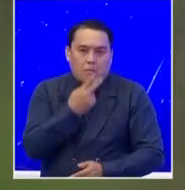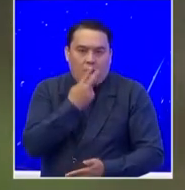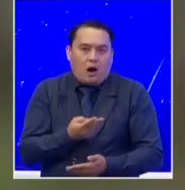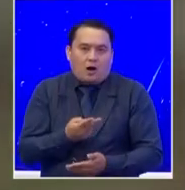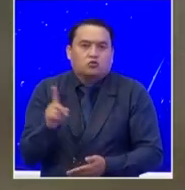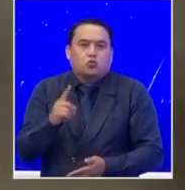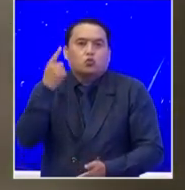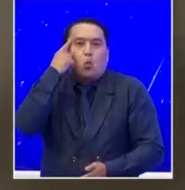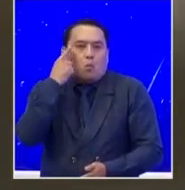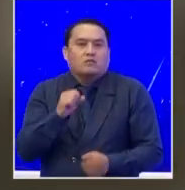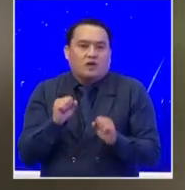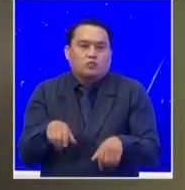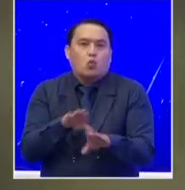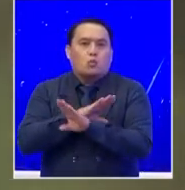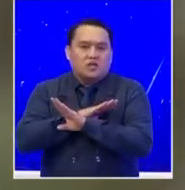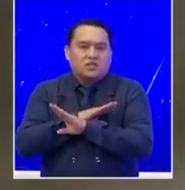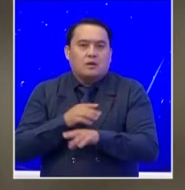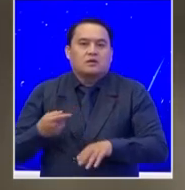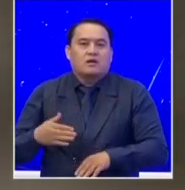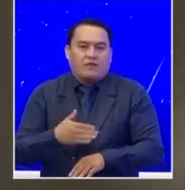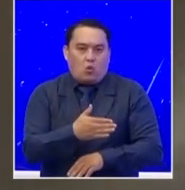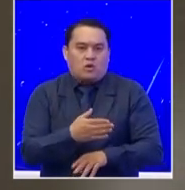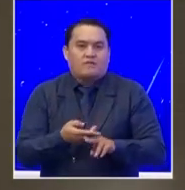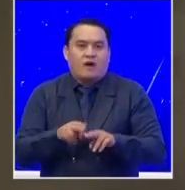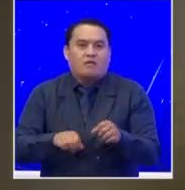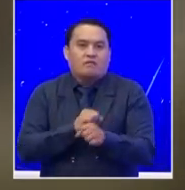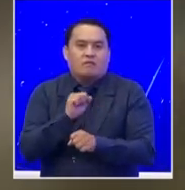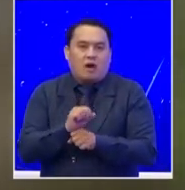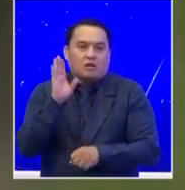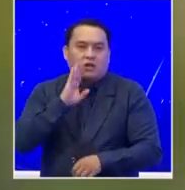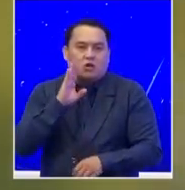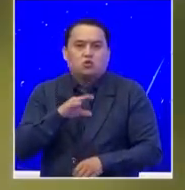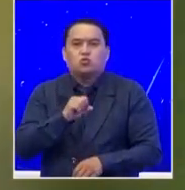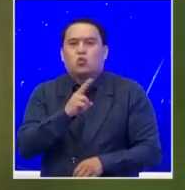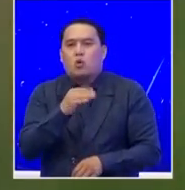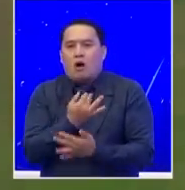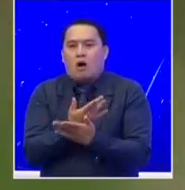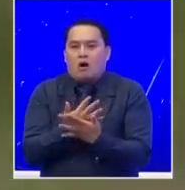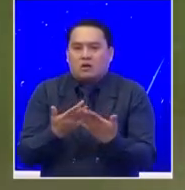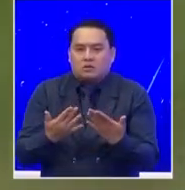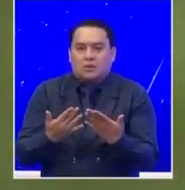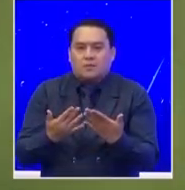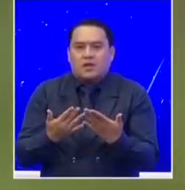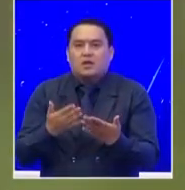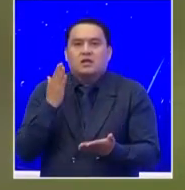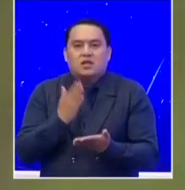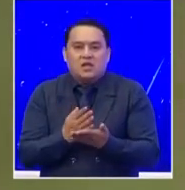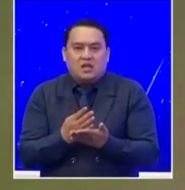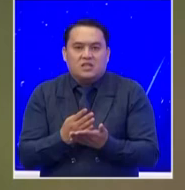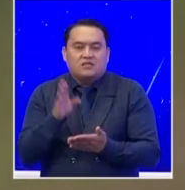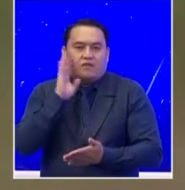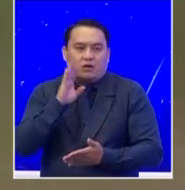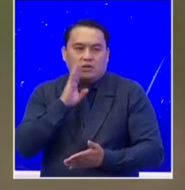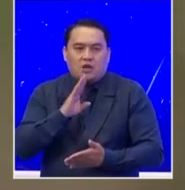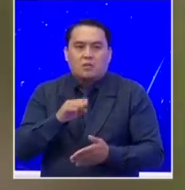остается догадываться о причинах мора. Отметим, в Каргалинском водохранилище водятся щуки, лещи, окуни, карпы. Есть 4 притока,